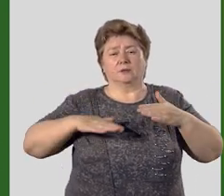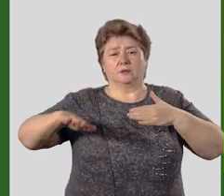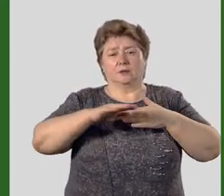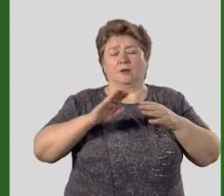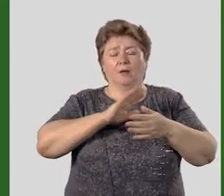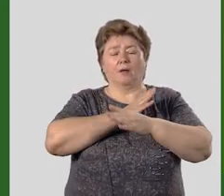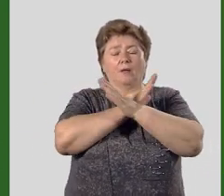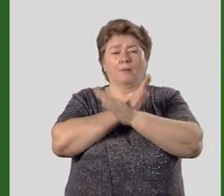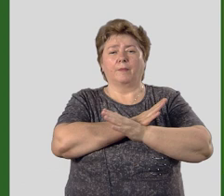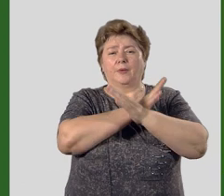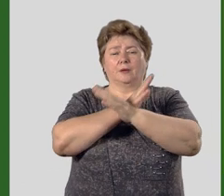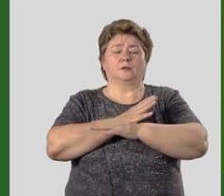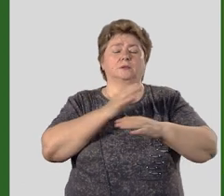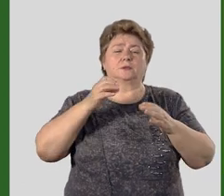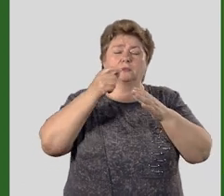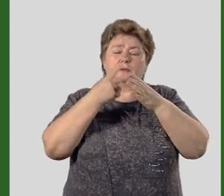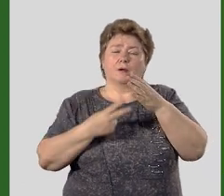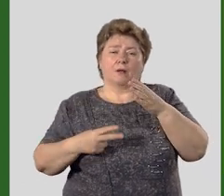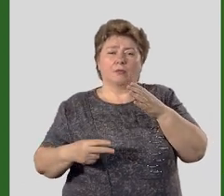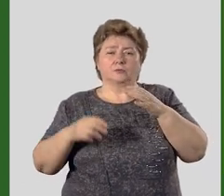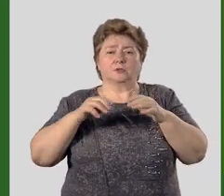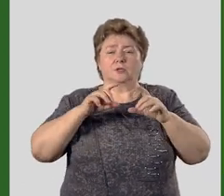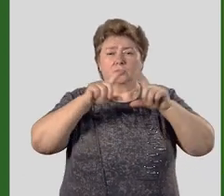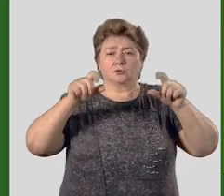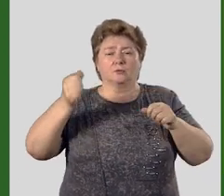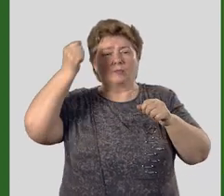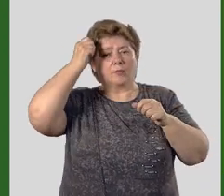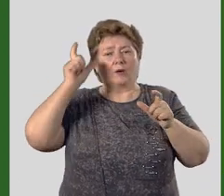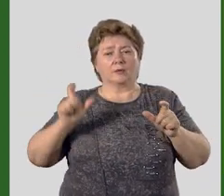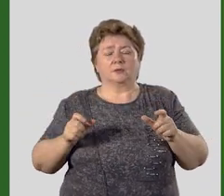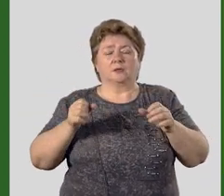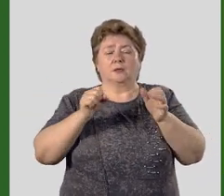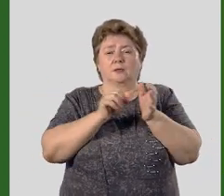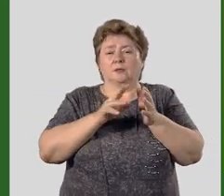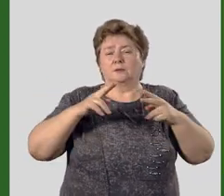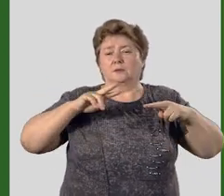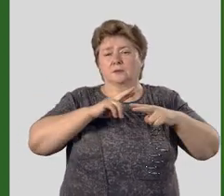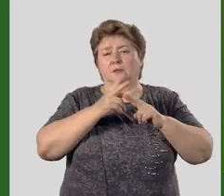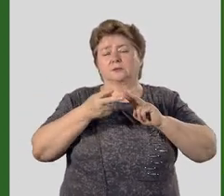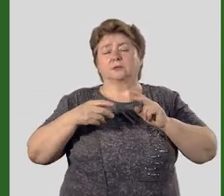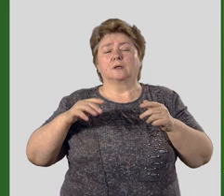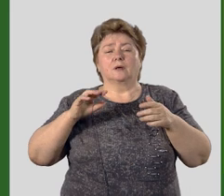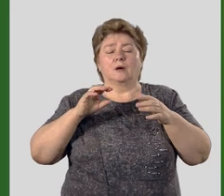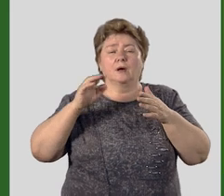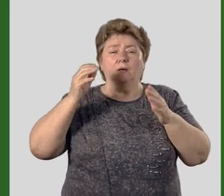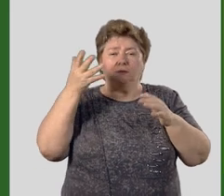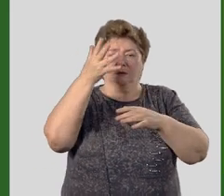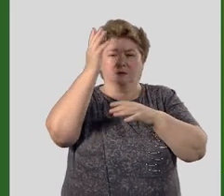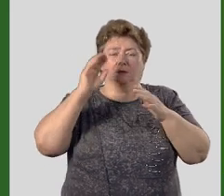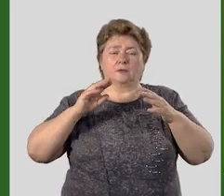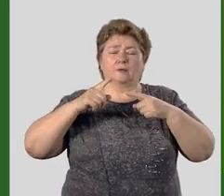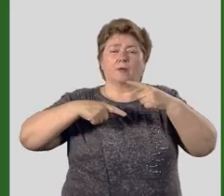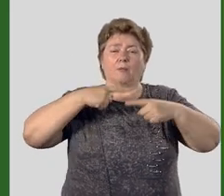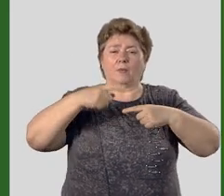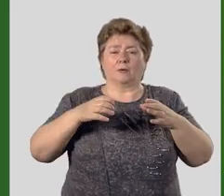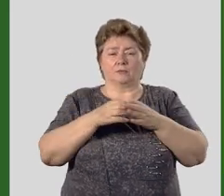– мельница, колодцы, школа, памятник, электростанция, породы деревьев